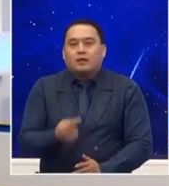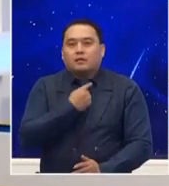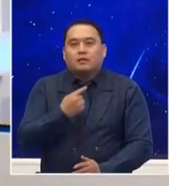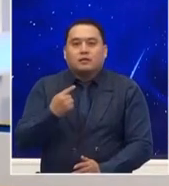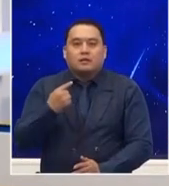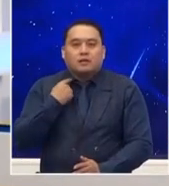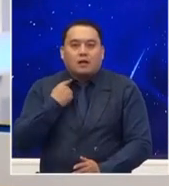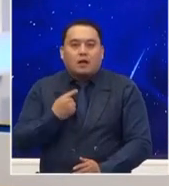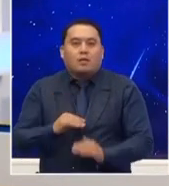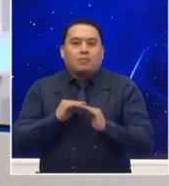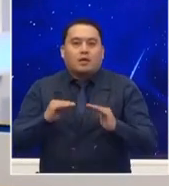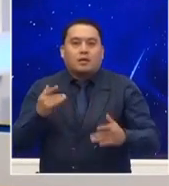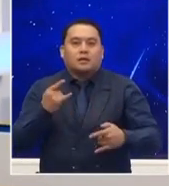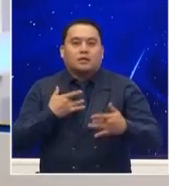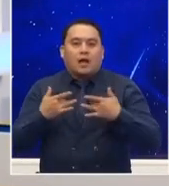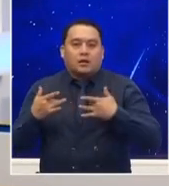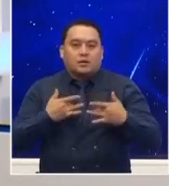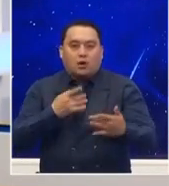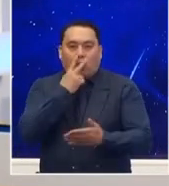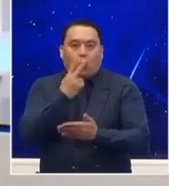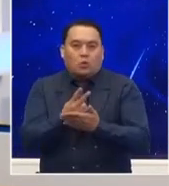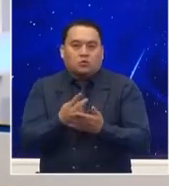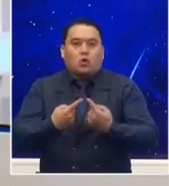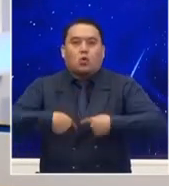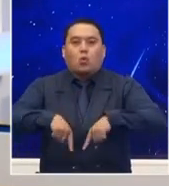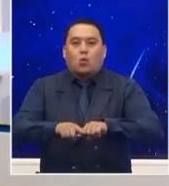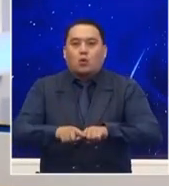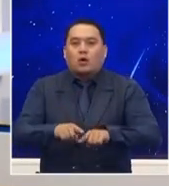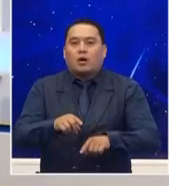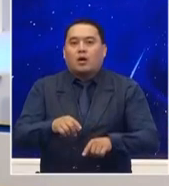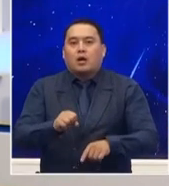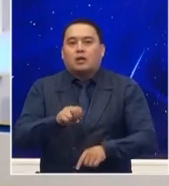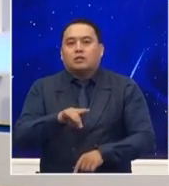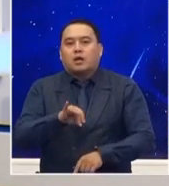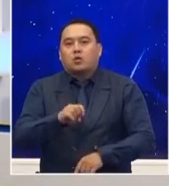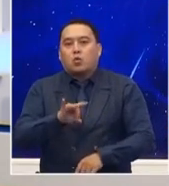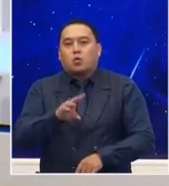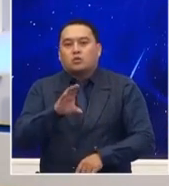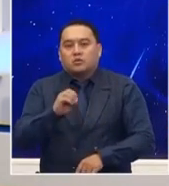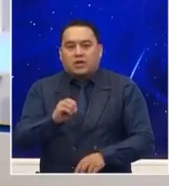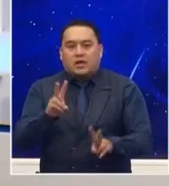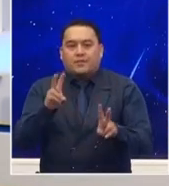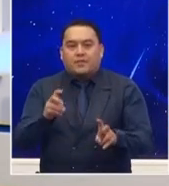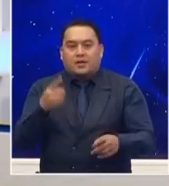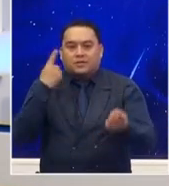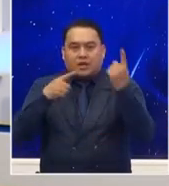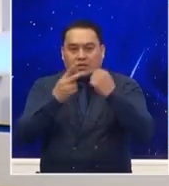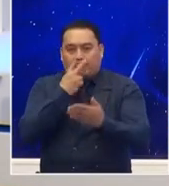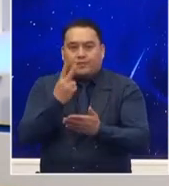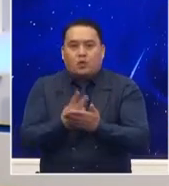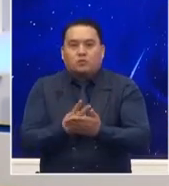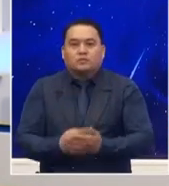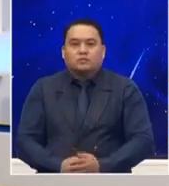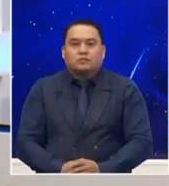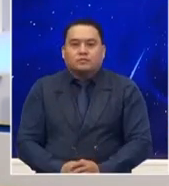Талдықорғанда Қаракемер балалар театры өнер көрсетті. Өнер ұжымы бүлдіршіндерге Алдар көсенің сиқырлы дүрбісі атты ертегіні сахналап берді. Қойылым